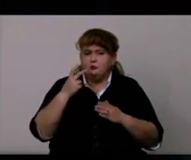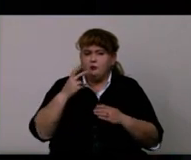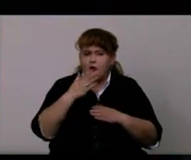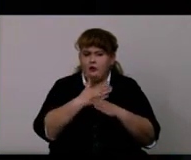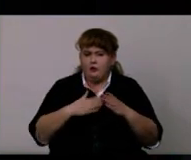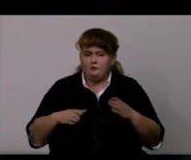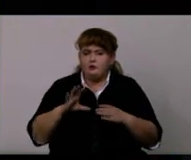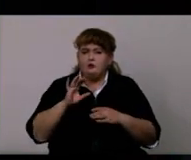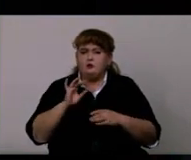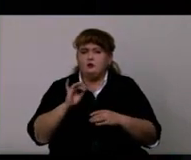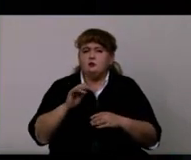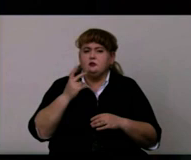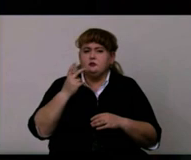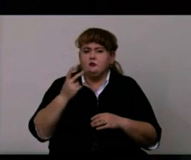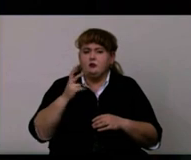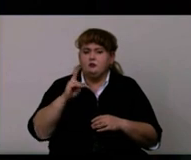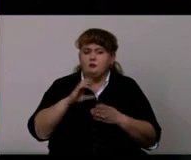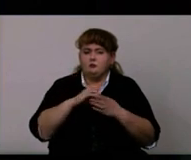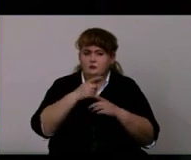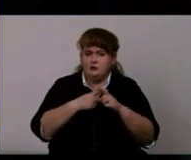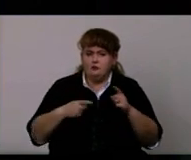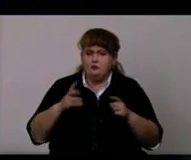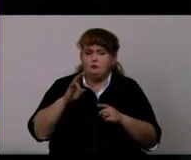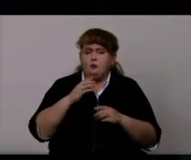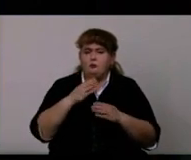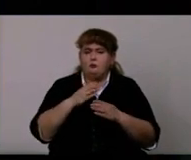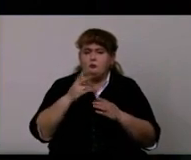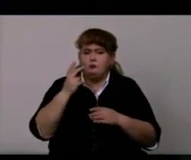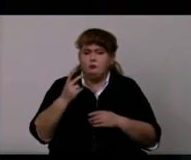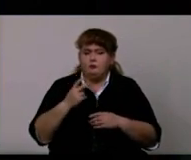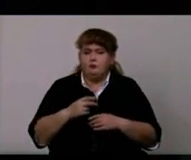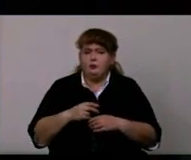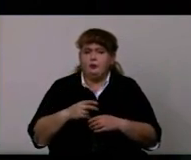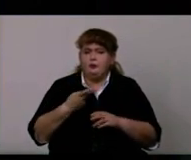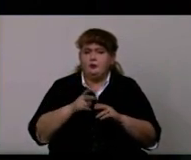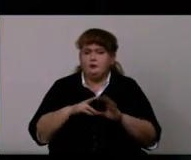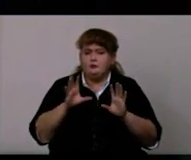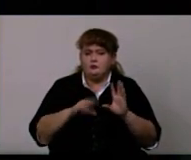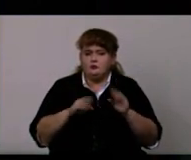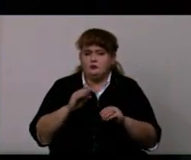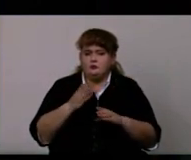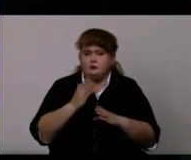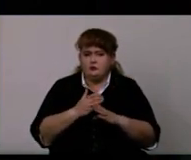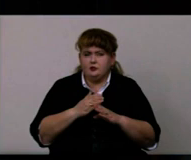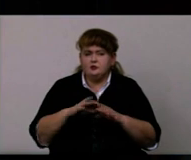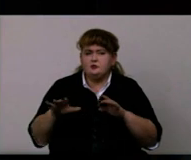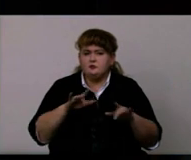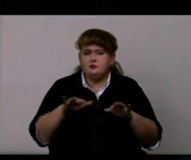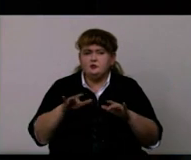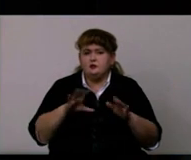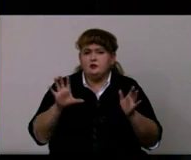минус mv1 в квадрате, деленное пополам. Вот это значение, это и есть кинетическая